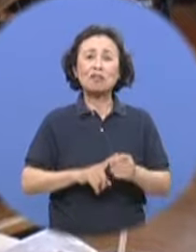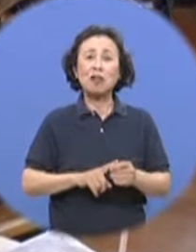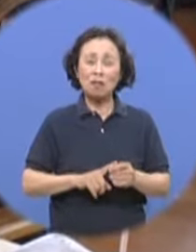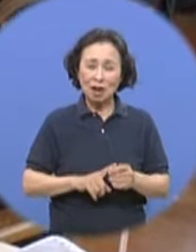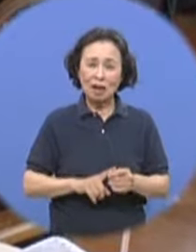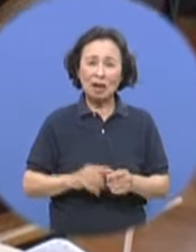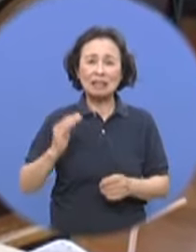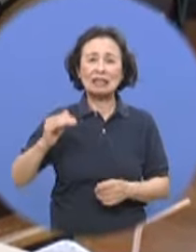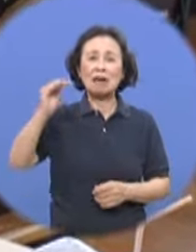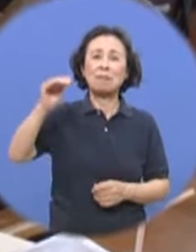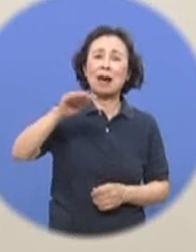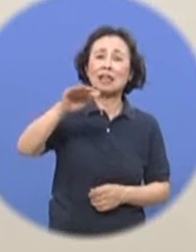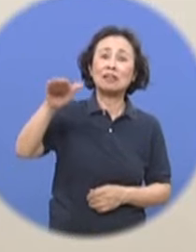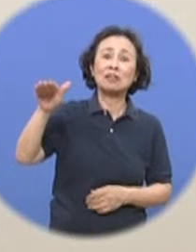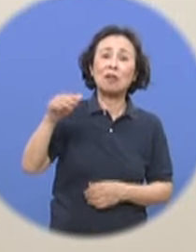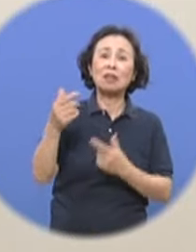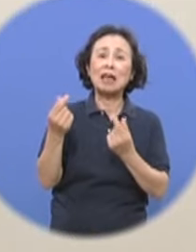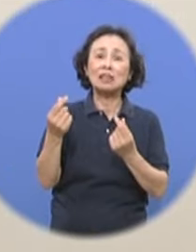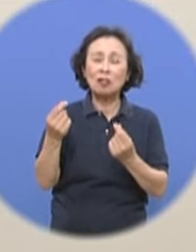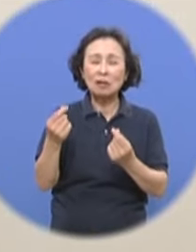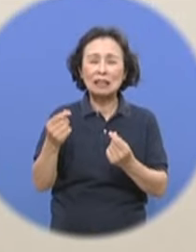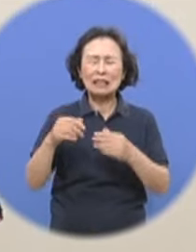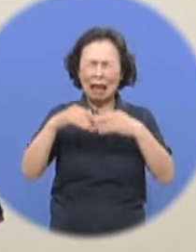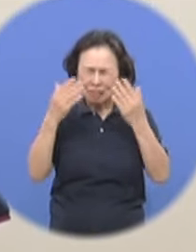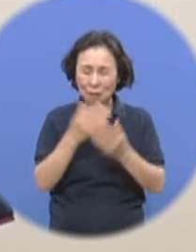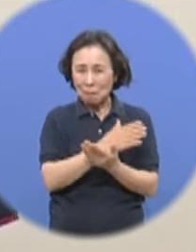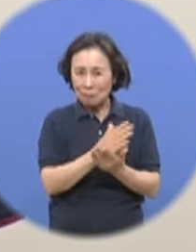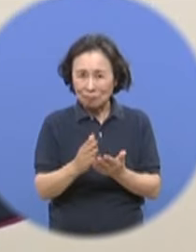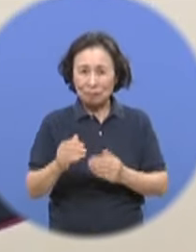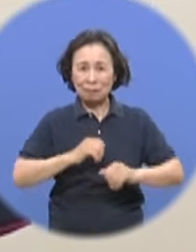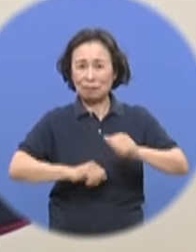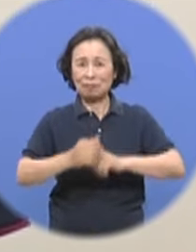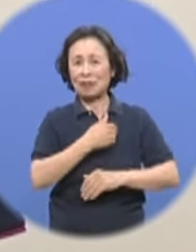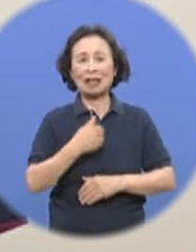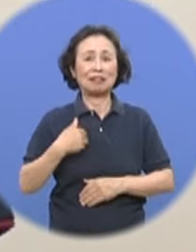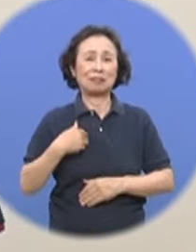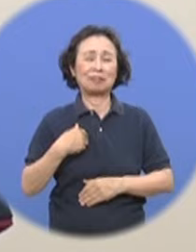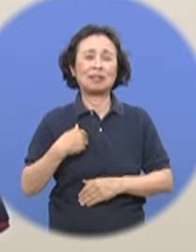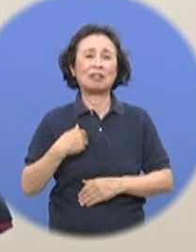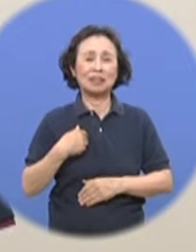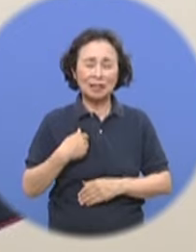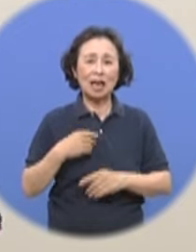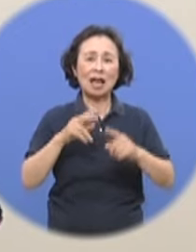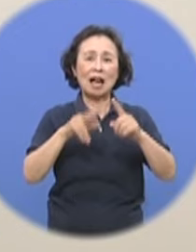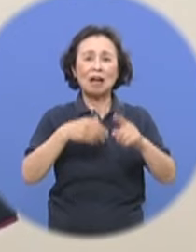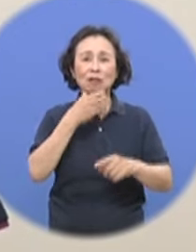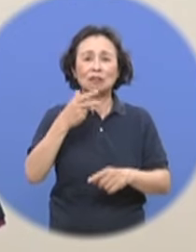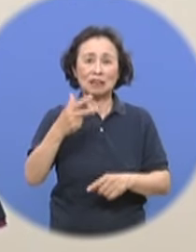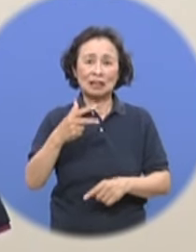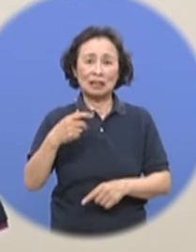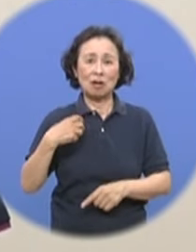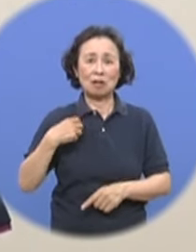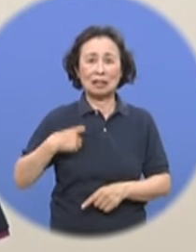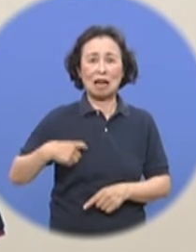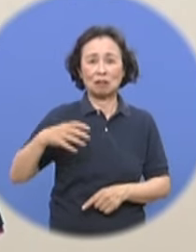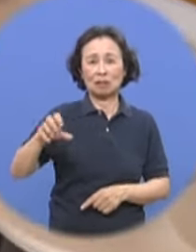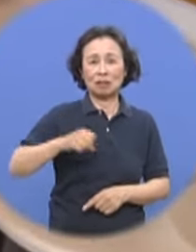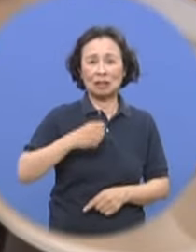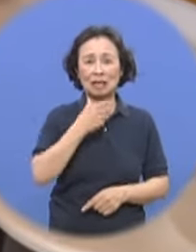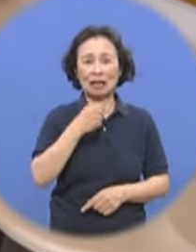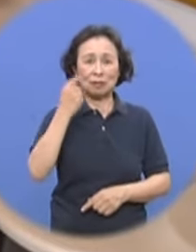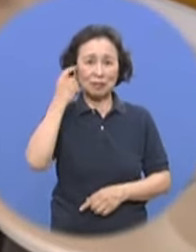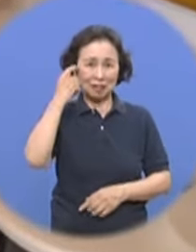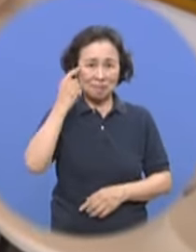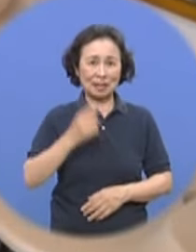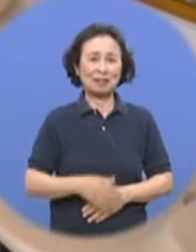さん先輩方々のようにもう何でもできるようになってそれして介護福祉の免許を取っていきたいと思っています。